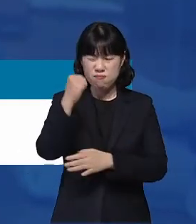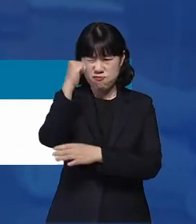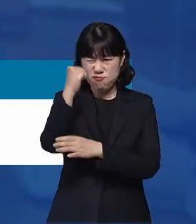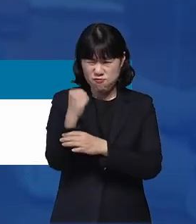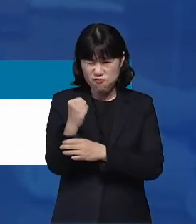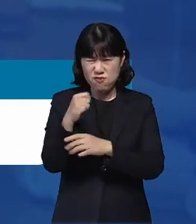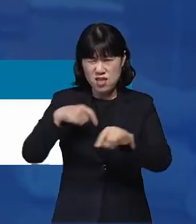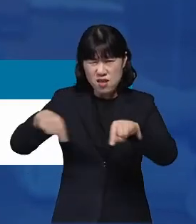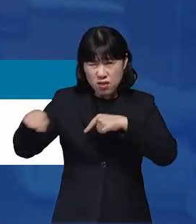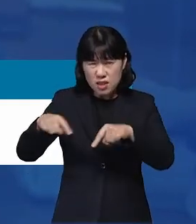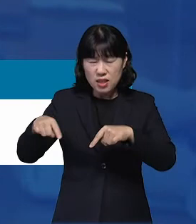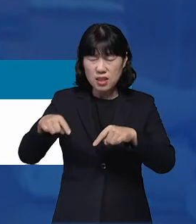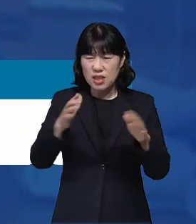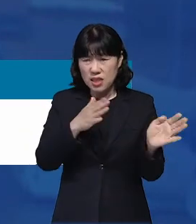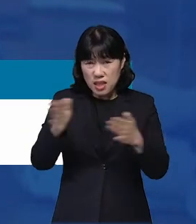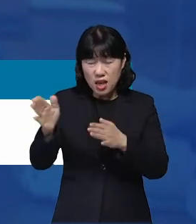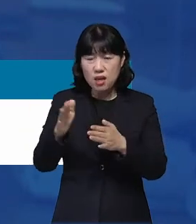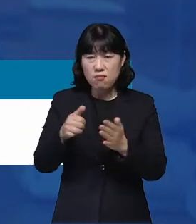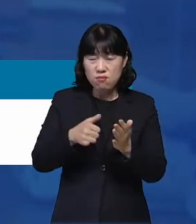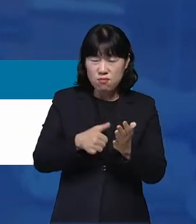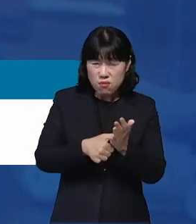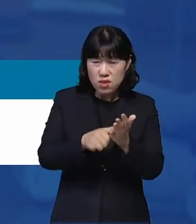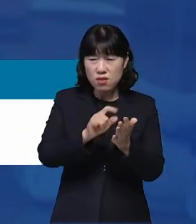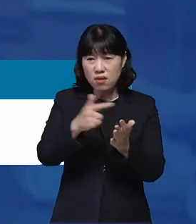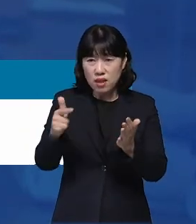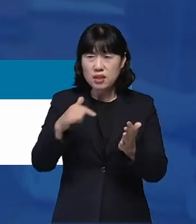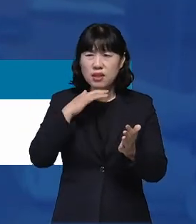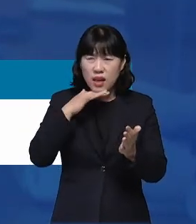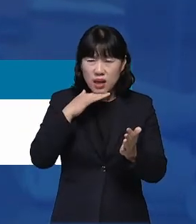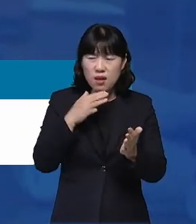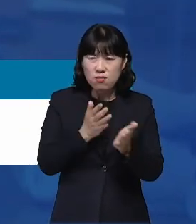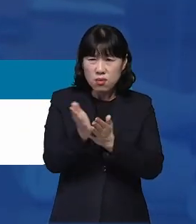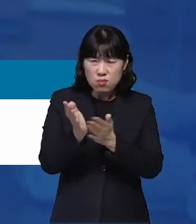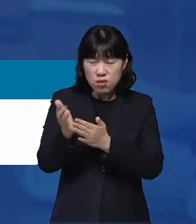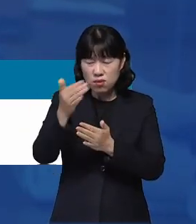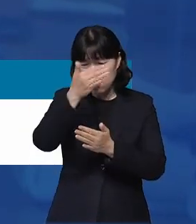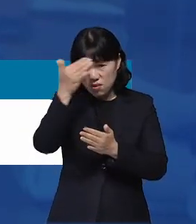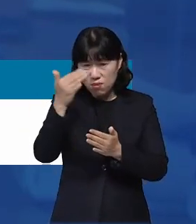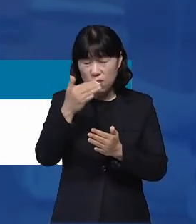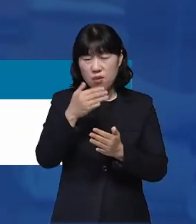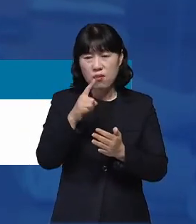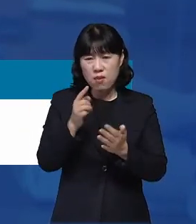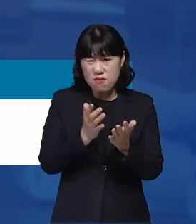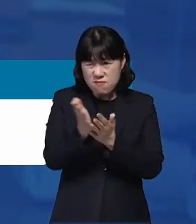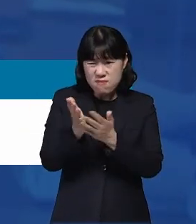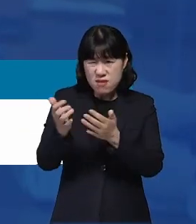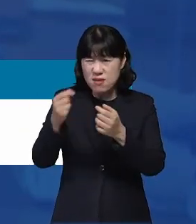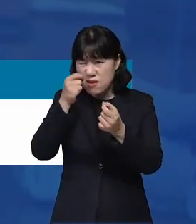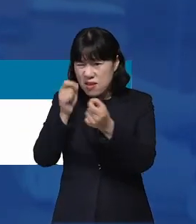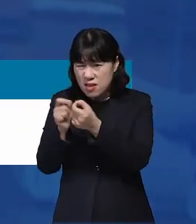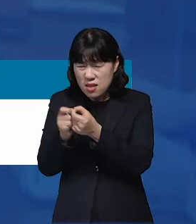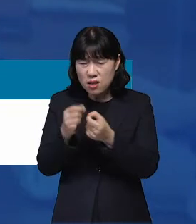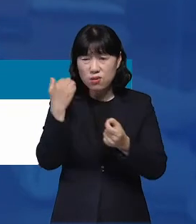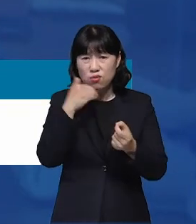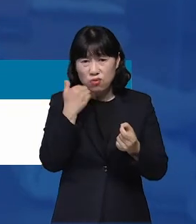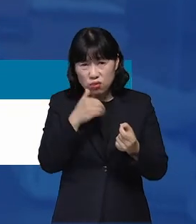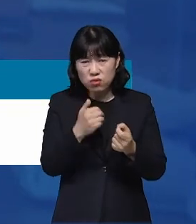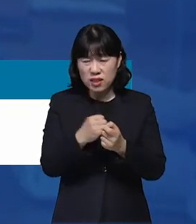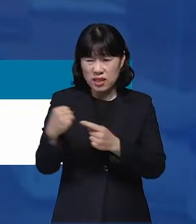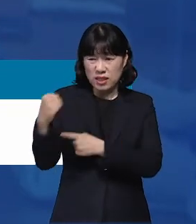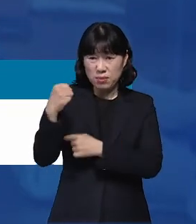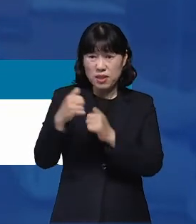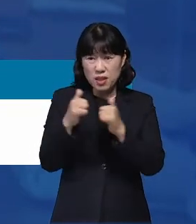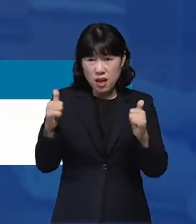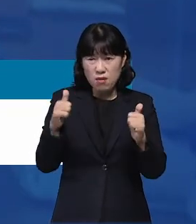구태 아까 말씀드렸던 뭐 염 판 장 세 대결 계파 국회의원 줄 세우는 거 유력 정치인의 배경을 좀 이런